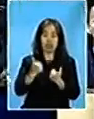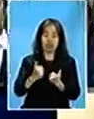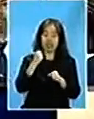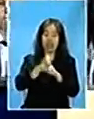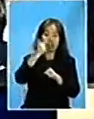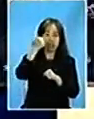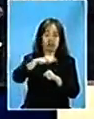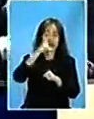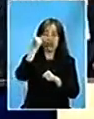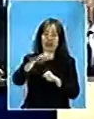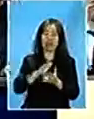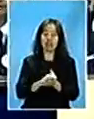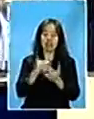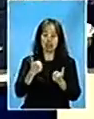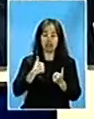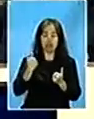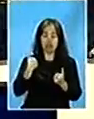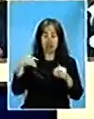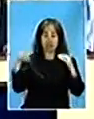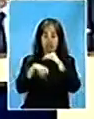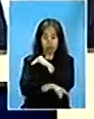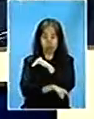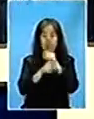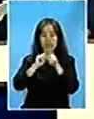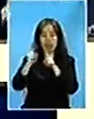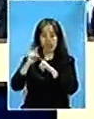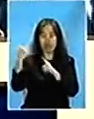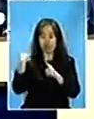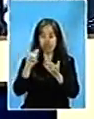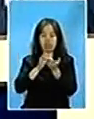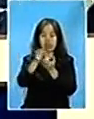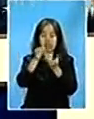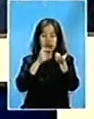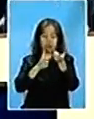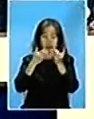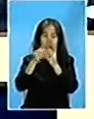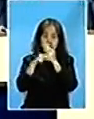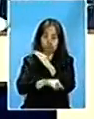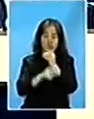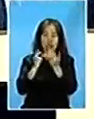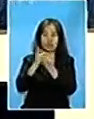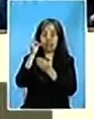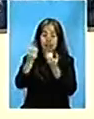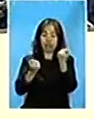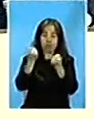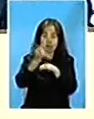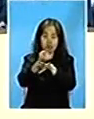ถไม่สำเร็จแน่นอนมีการคอร์รัปชันในการซื้ออาวุธในการซื้อรถยุทโธปกรณ์ต่างๆเพราะฉะนั้นสิ่งเหล่